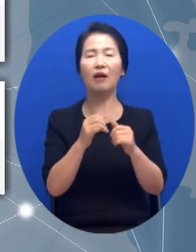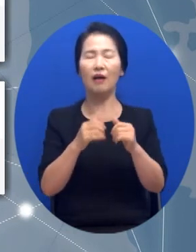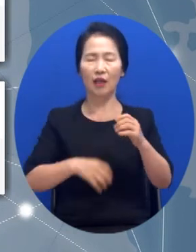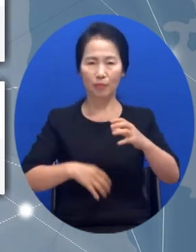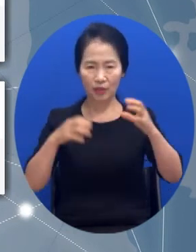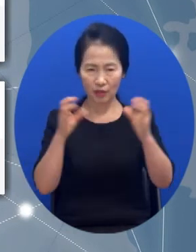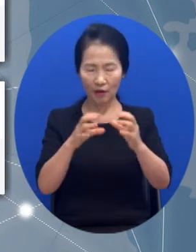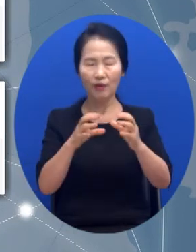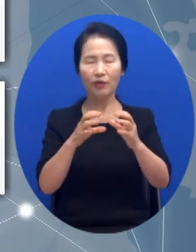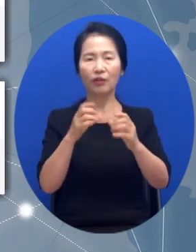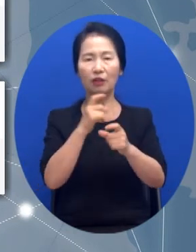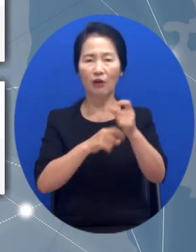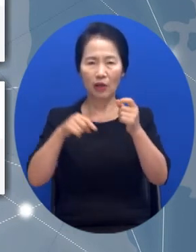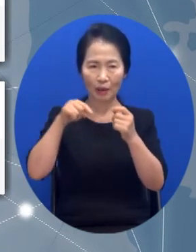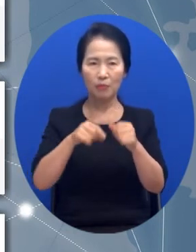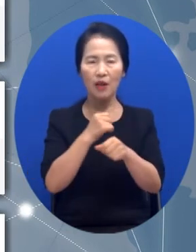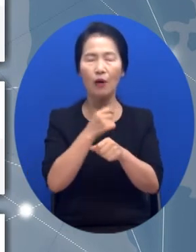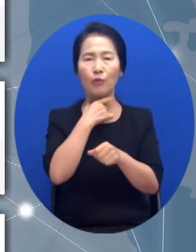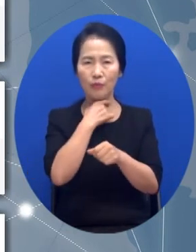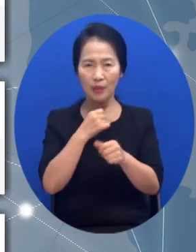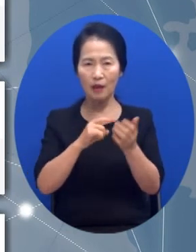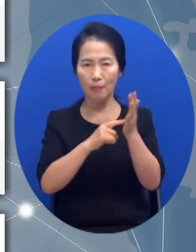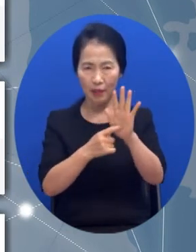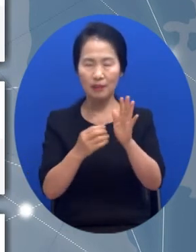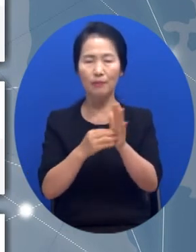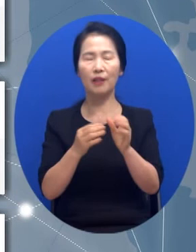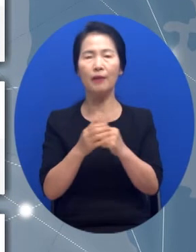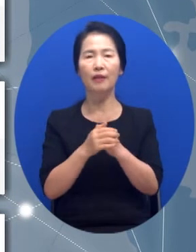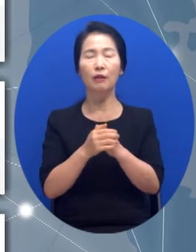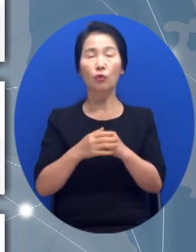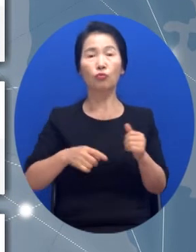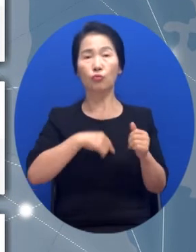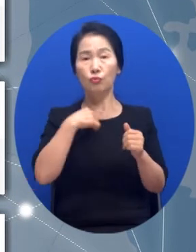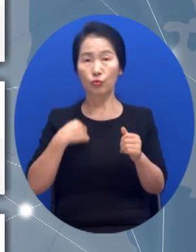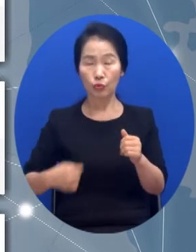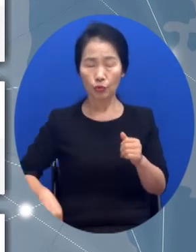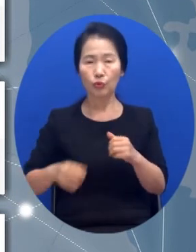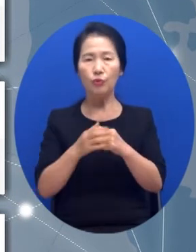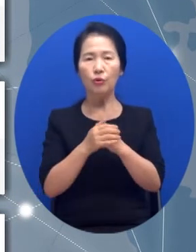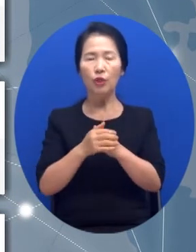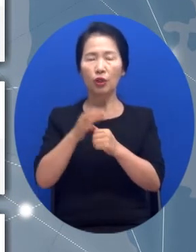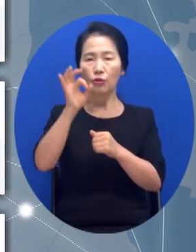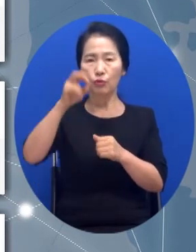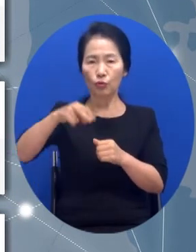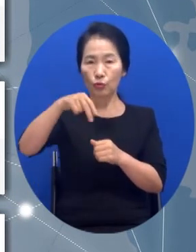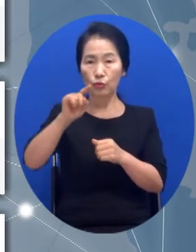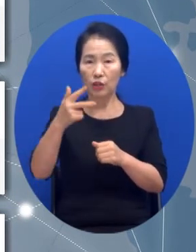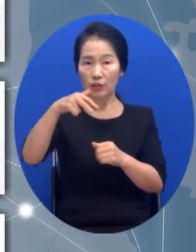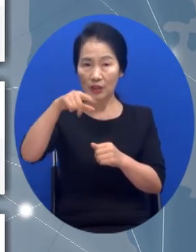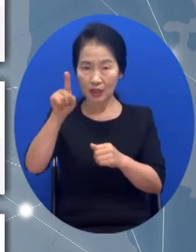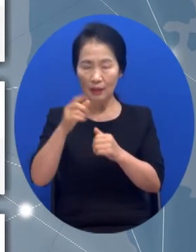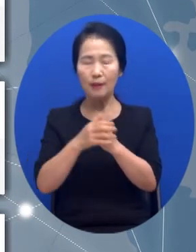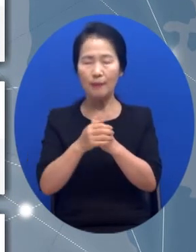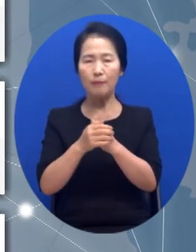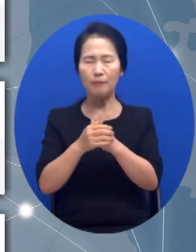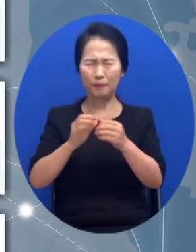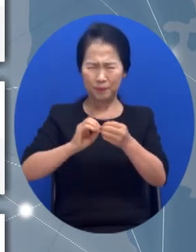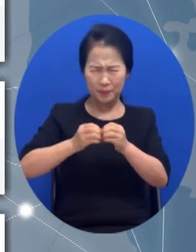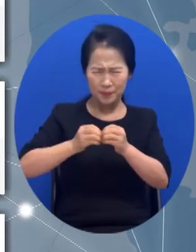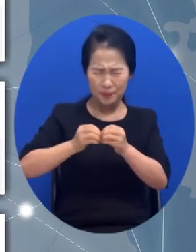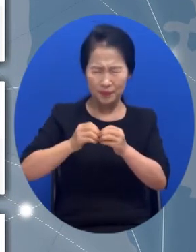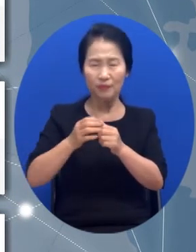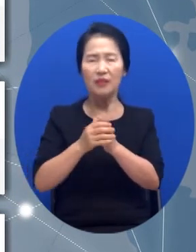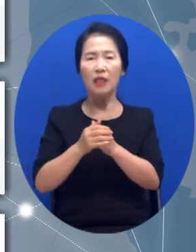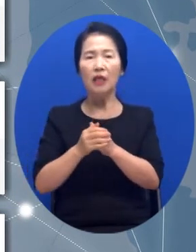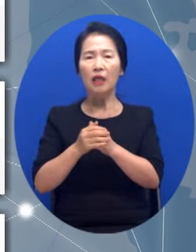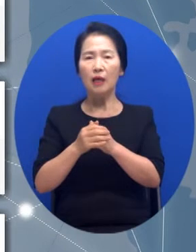싶다는 의혹을 드러냈습니다. 중국이 유전자 편집 기술을 이용해 전염병에 강한 씨 돼지를